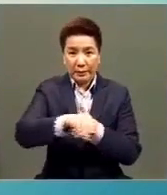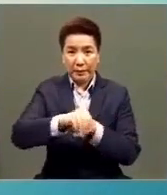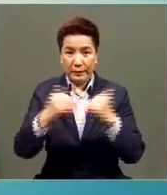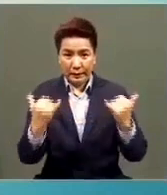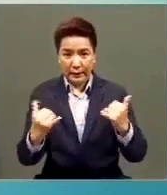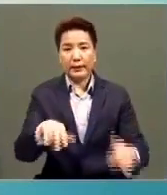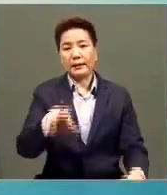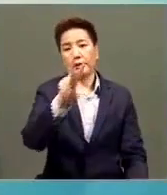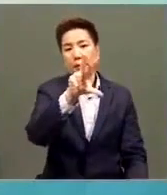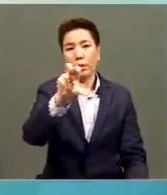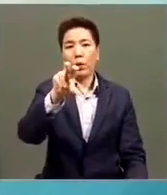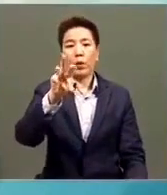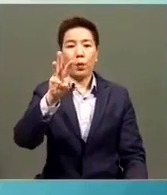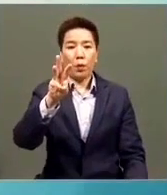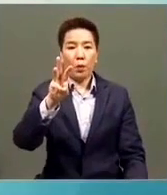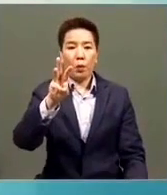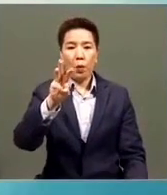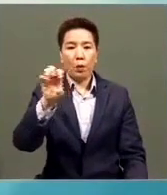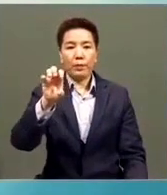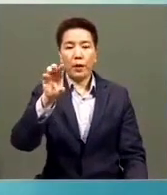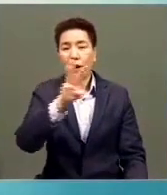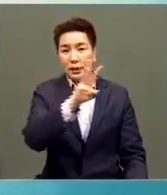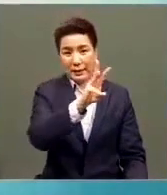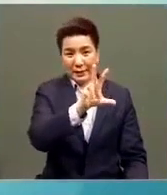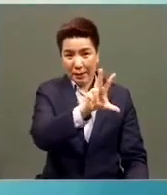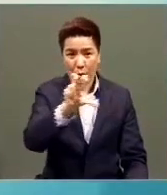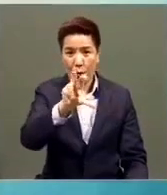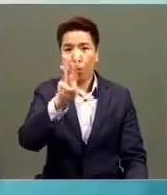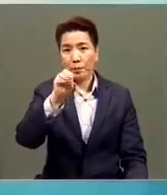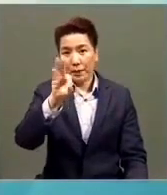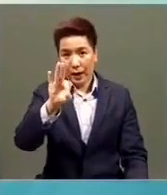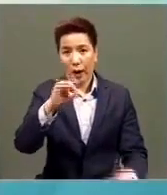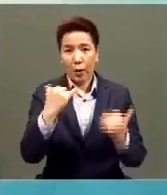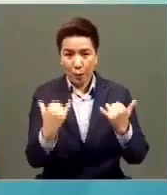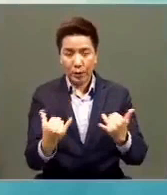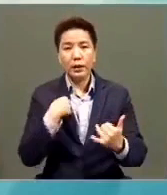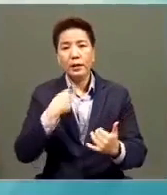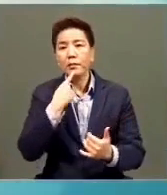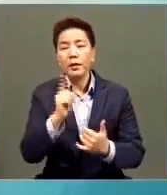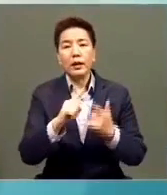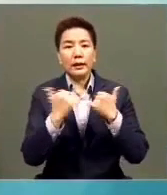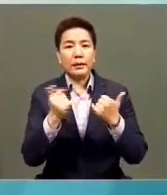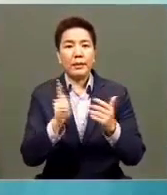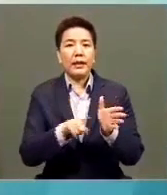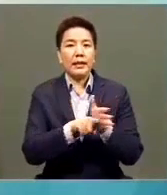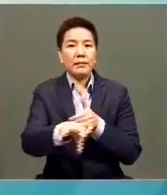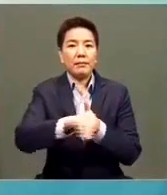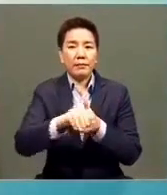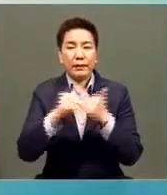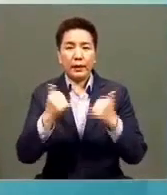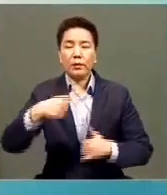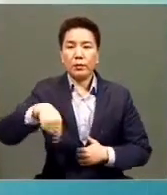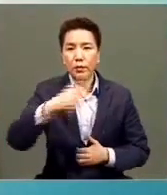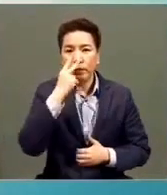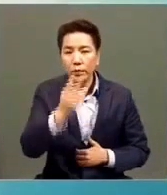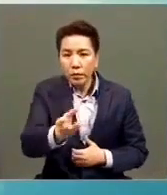ใหม่นะคะ369รายค่ะรวมแล้วเนี่ยนะคะก็จะชัดเจนเลยว่าเป็นตัวเลขที่พวกเราน่าจะฟัง